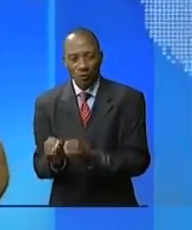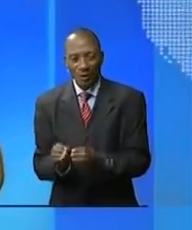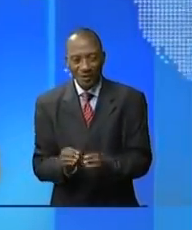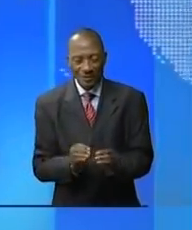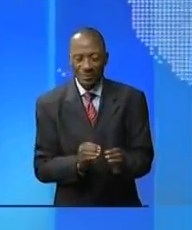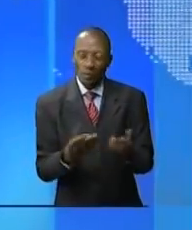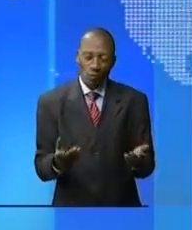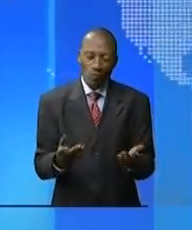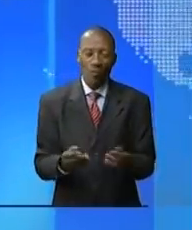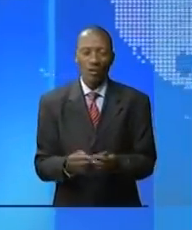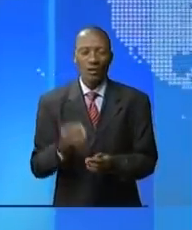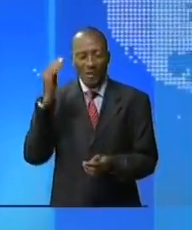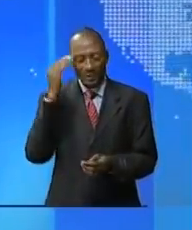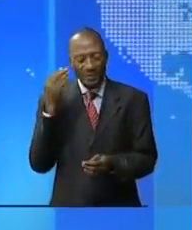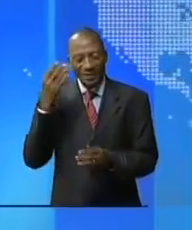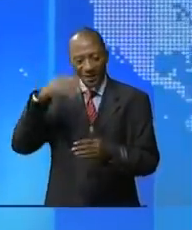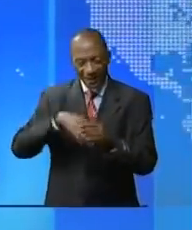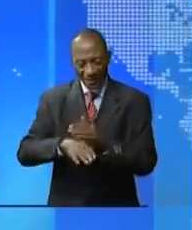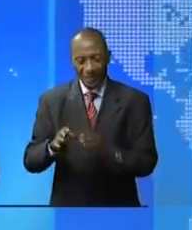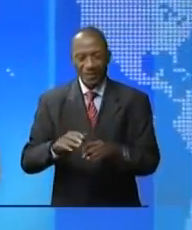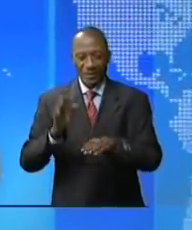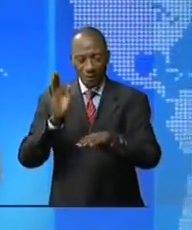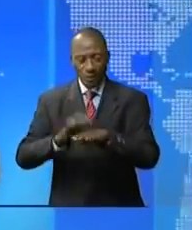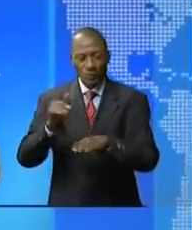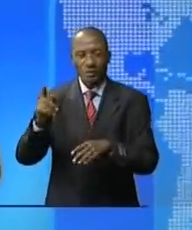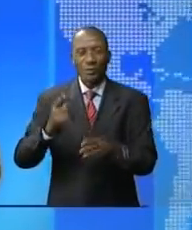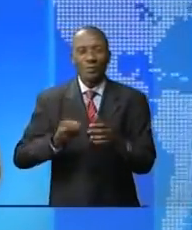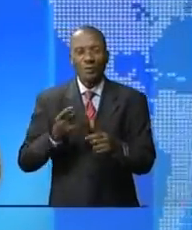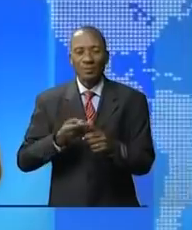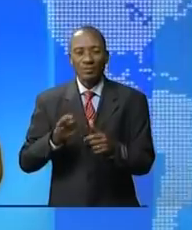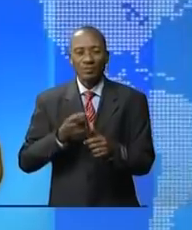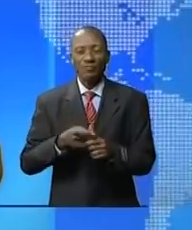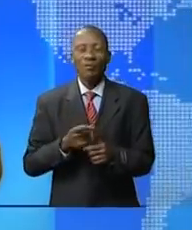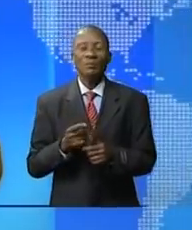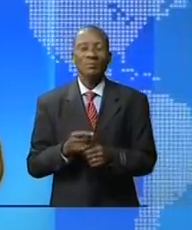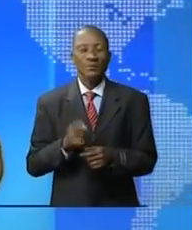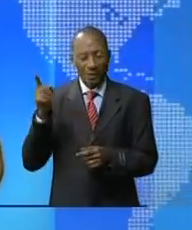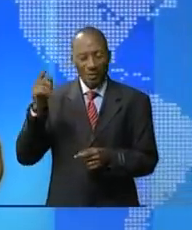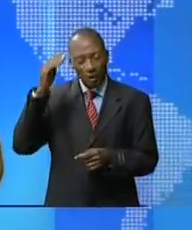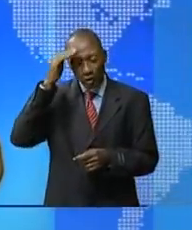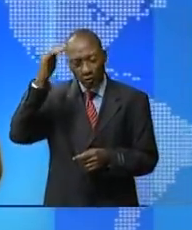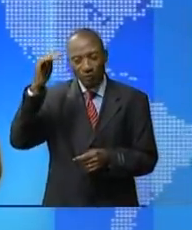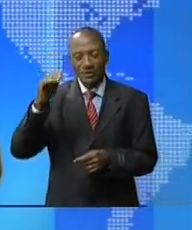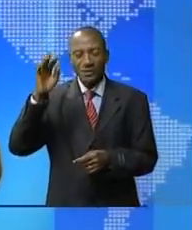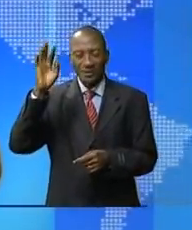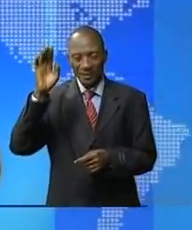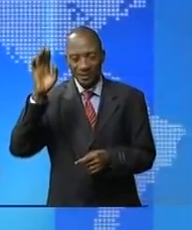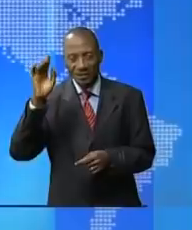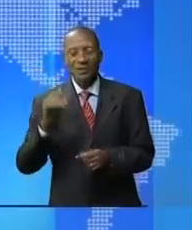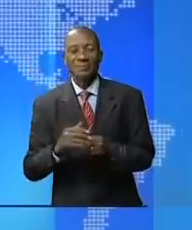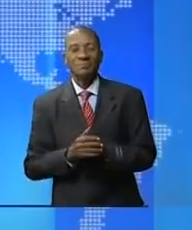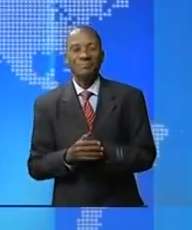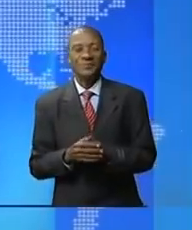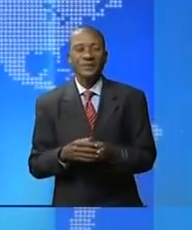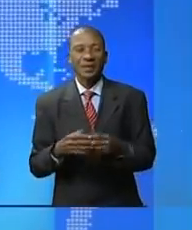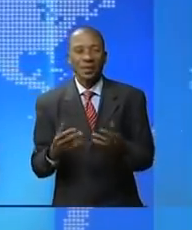vice-premier ministre de l'Intérieur. C'est là où il a eu sa première lettre de noblesse. Il est allé visiter cette faculté où